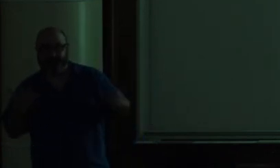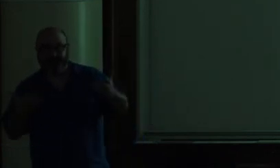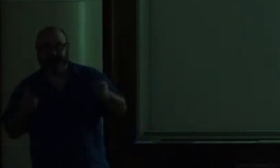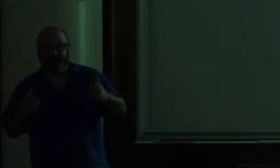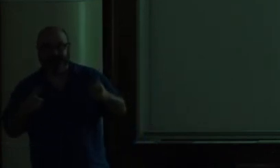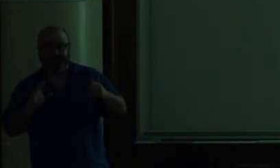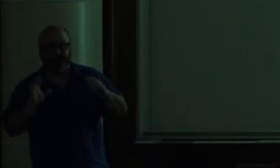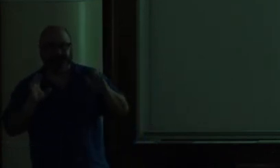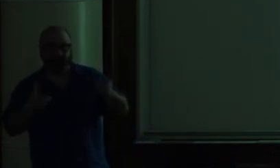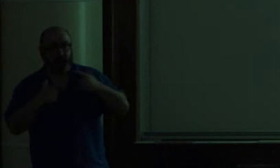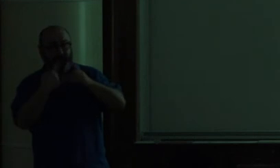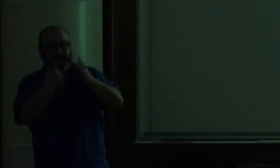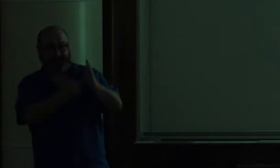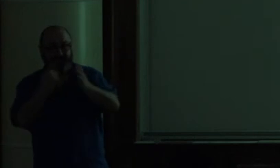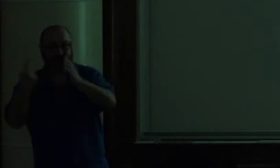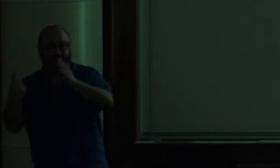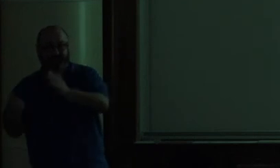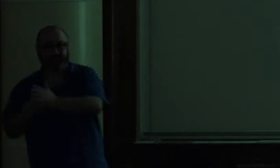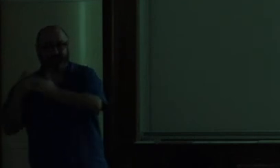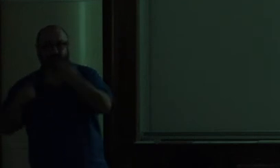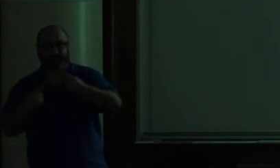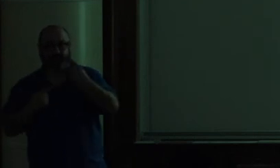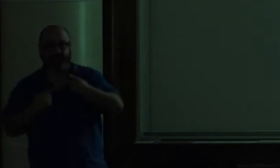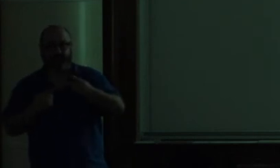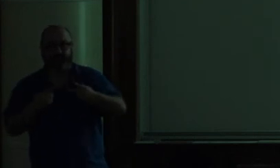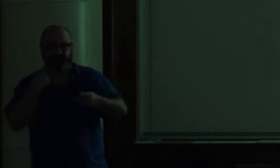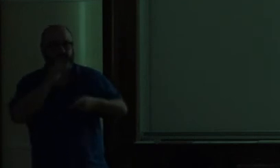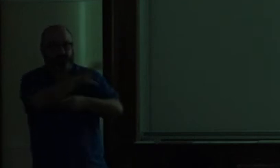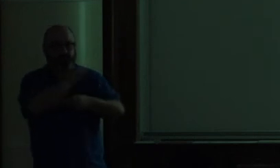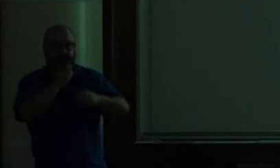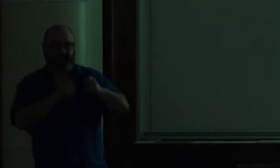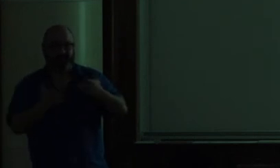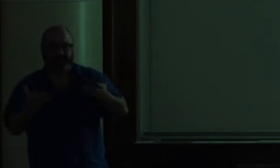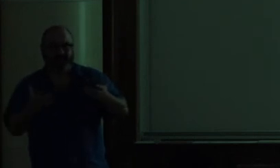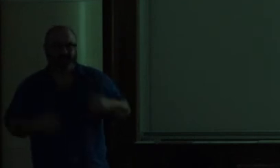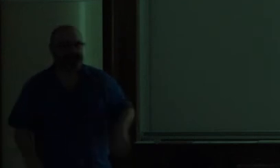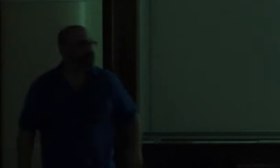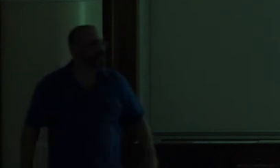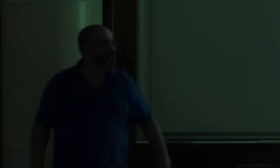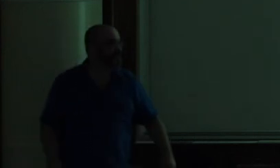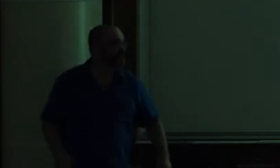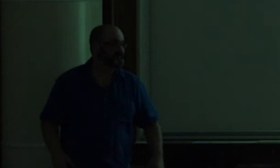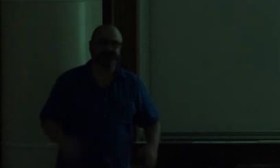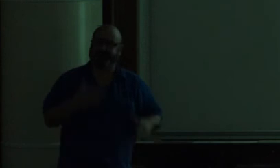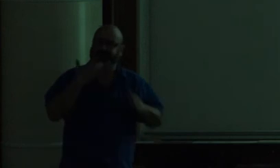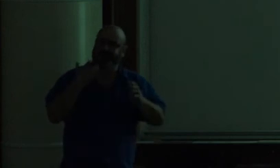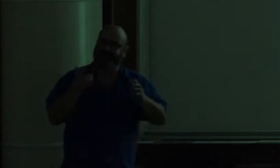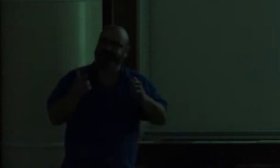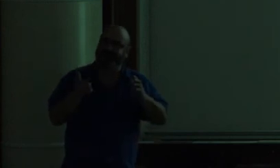vais a priori itérer deux fois à chaque fois pour récupérer la clé qui m'intéresse. Mais sur le dictionnaire, tu itères pour récupérer